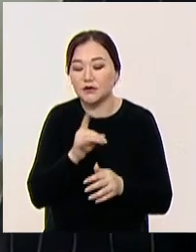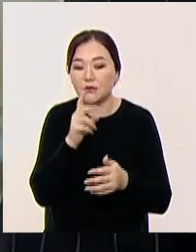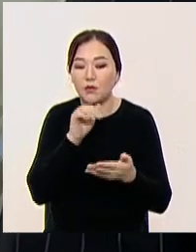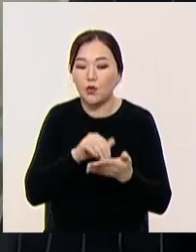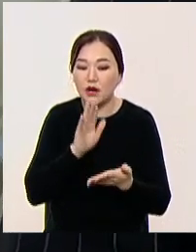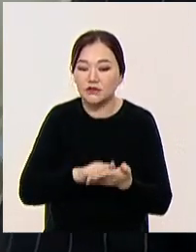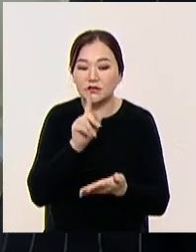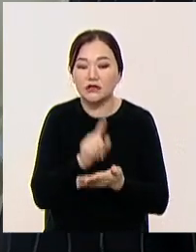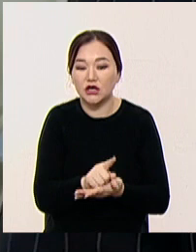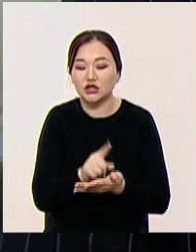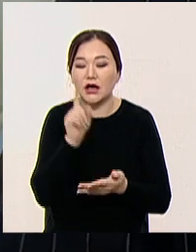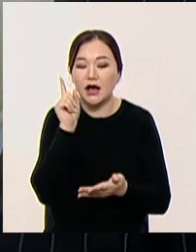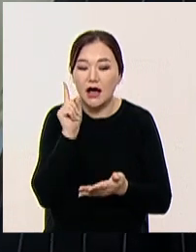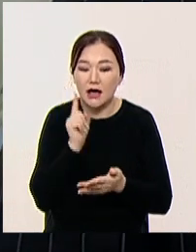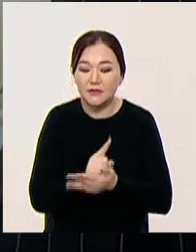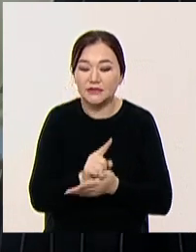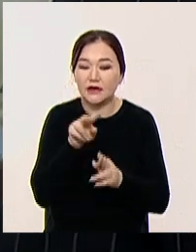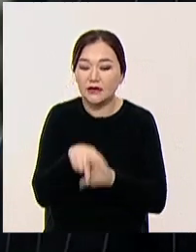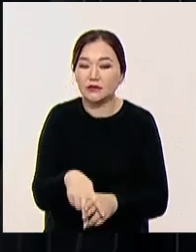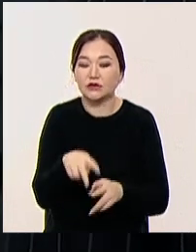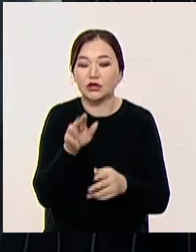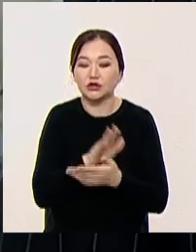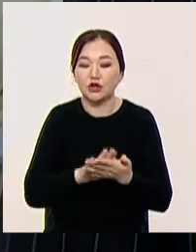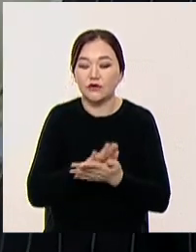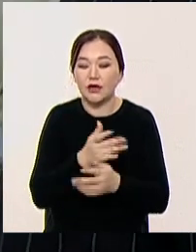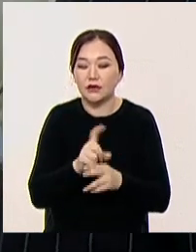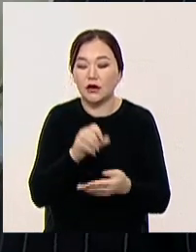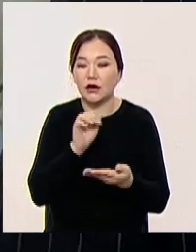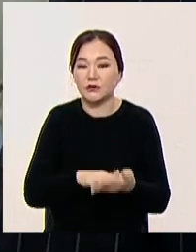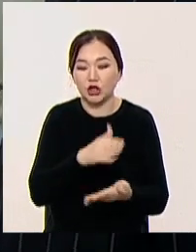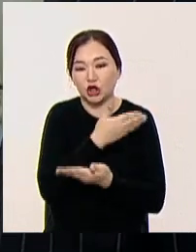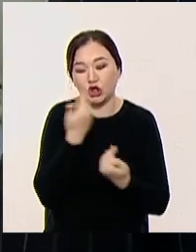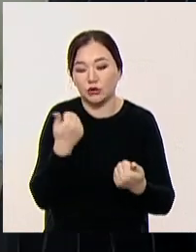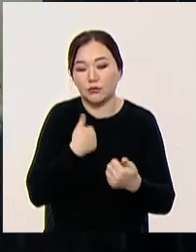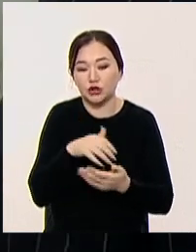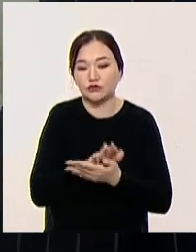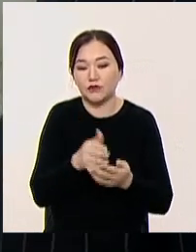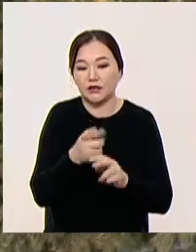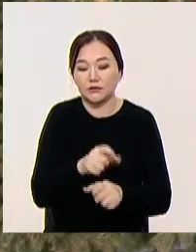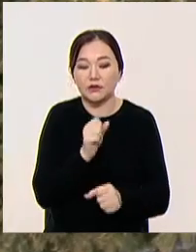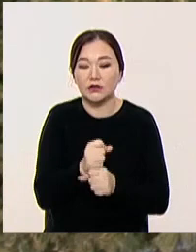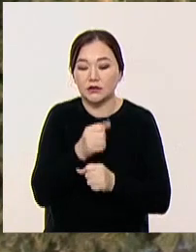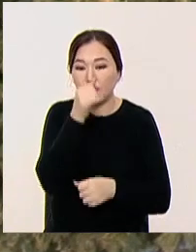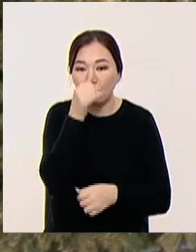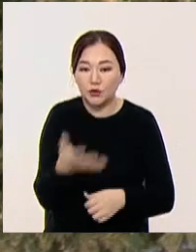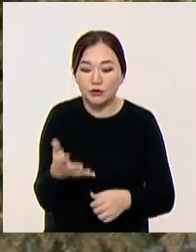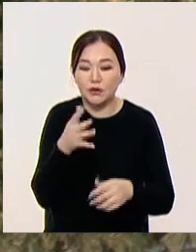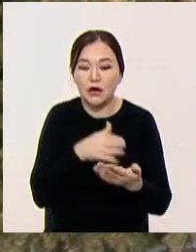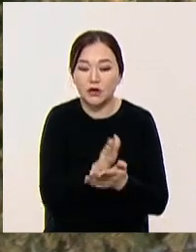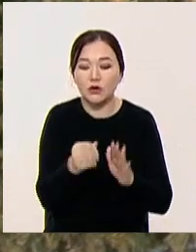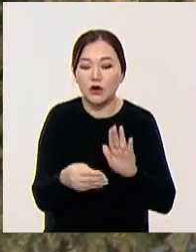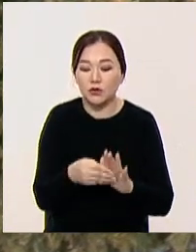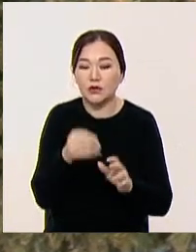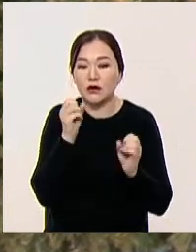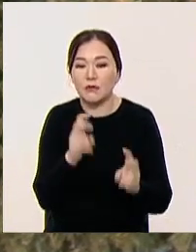указывают, они должны обязать их, то есть, ничего этого не указано. И мы ничего с этим не можем сделать. В карту коррупционных рисков